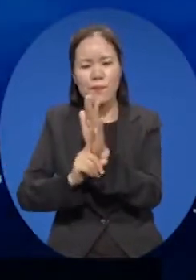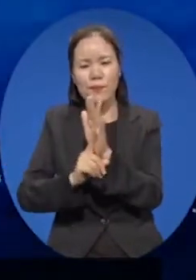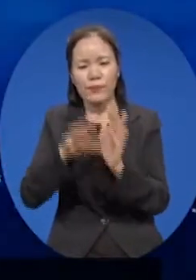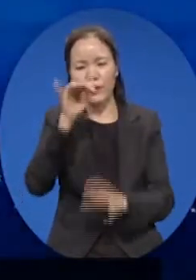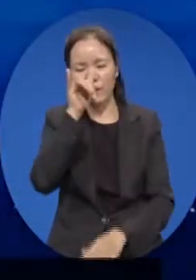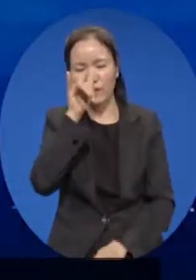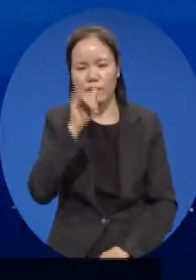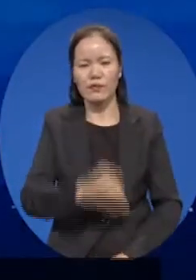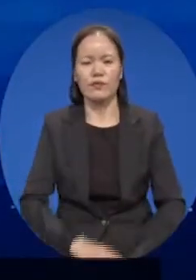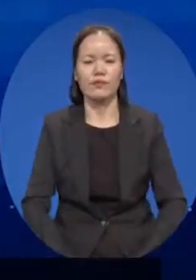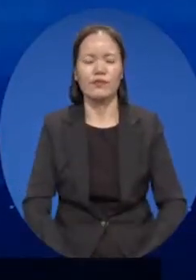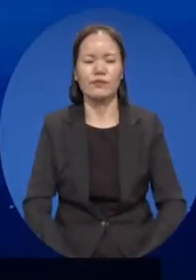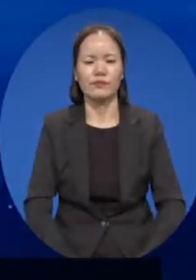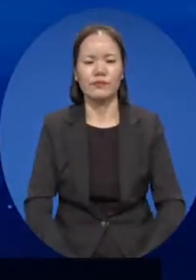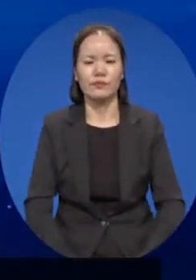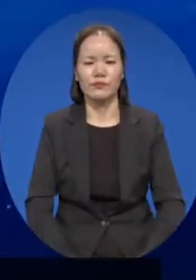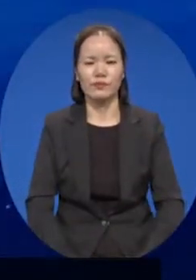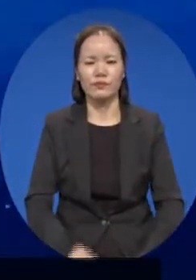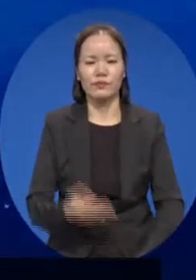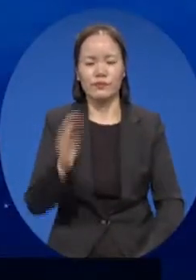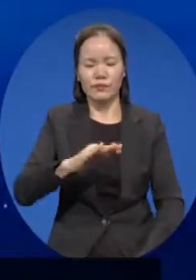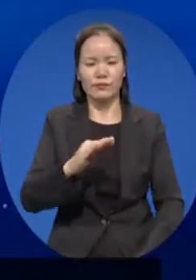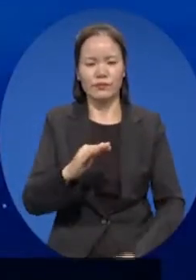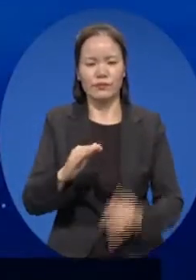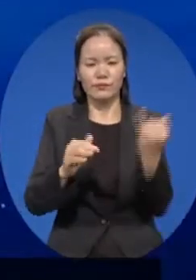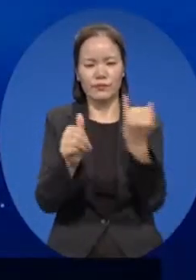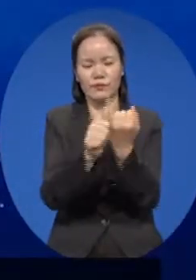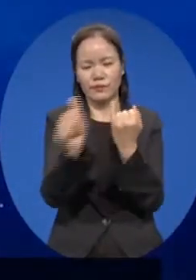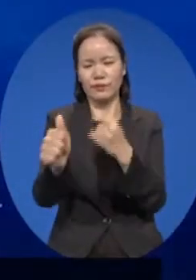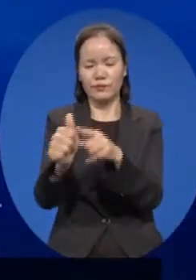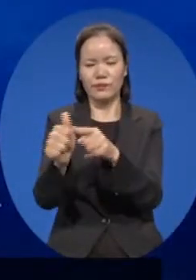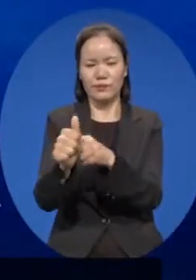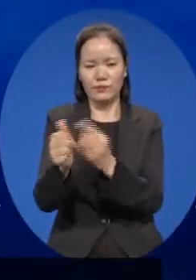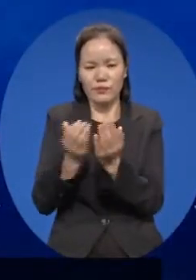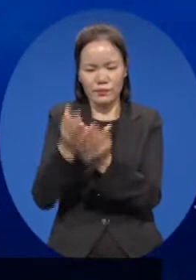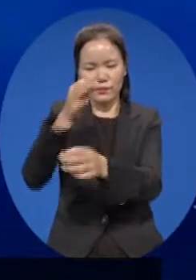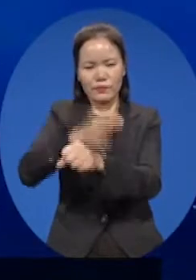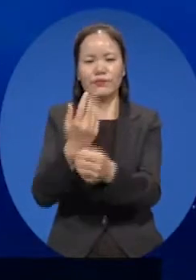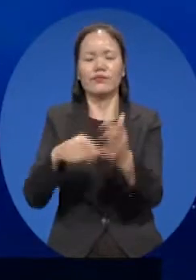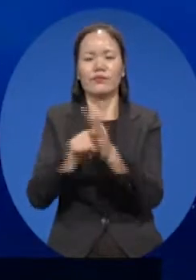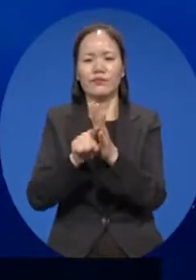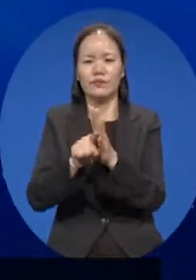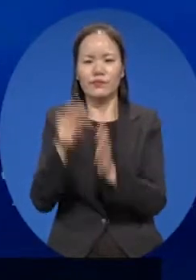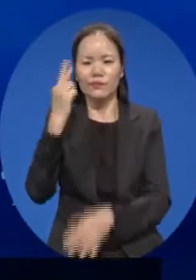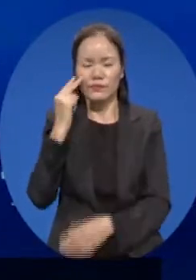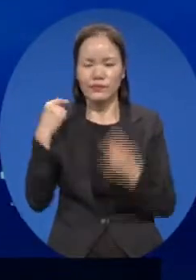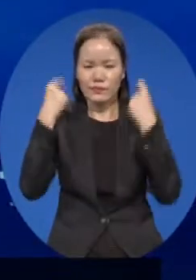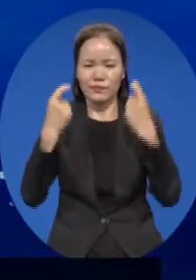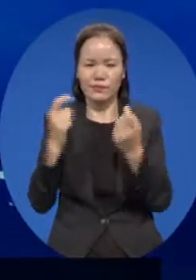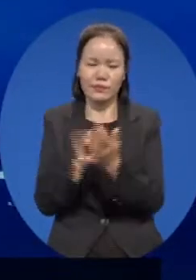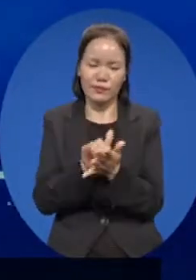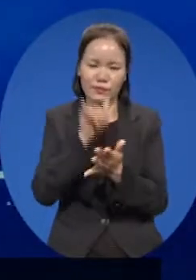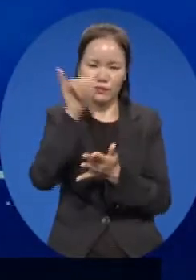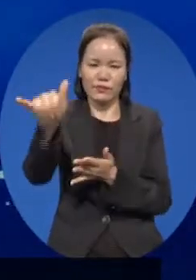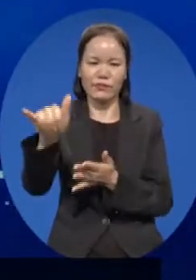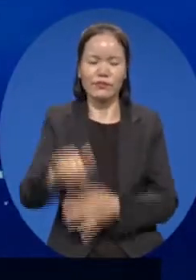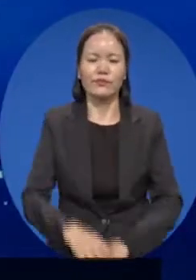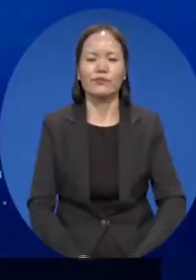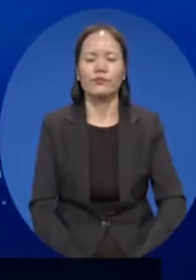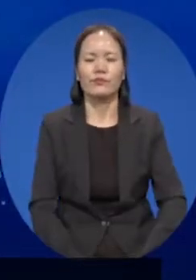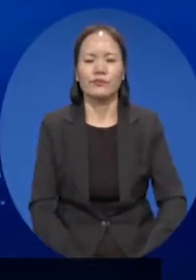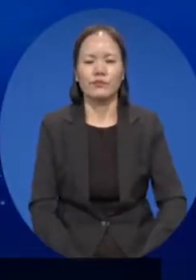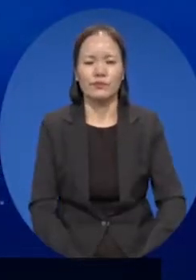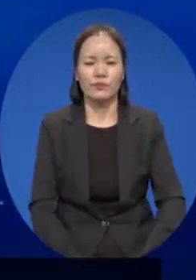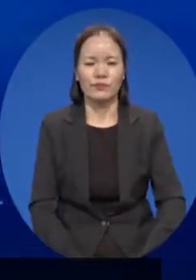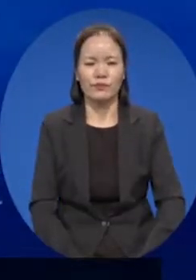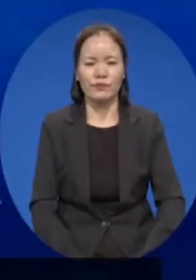조언을 했었는데 이 남편이 요트를 사기 위해서 미국 여행을 떠났지요. 사실 뭐 당국